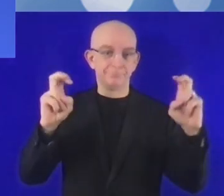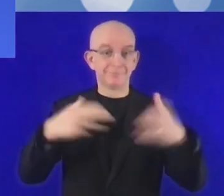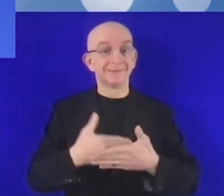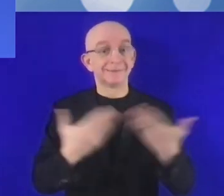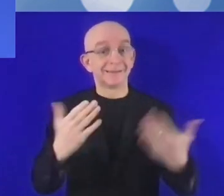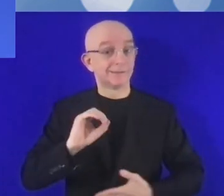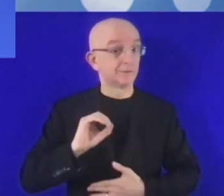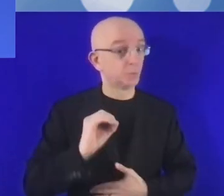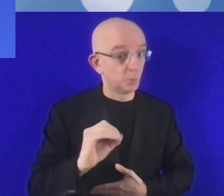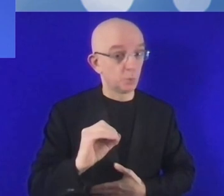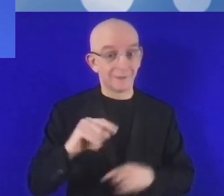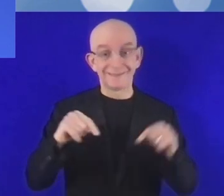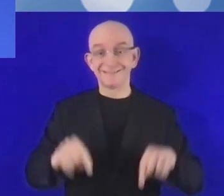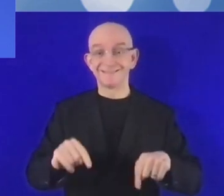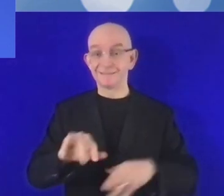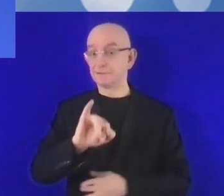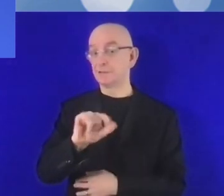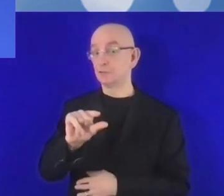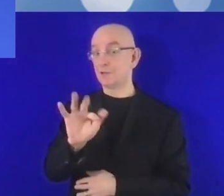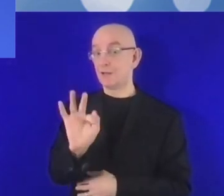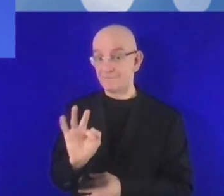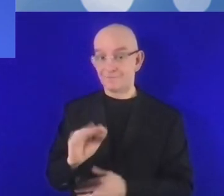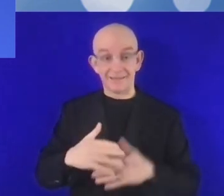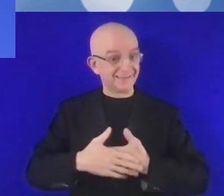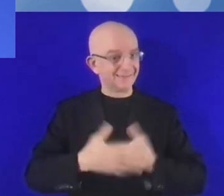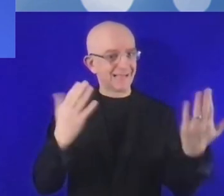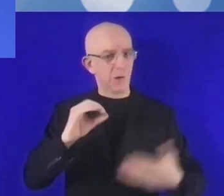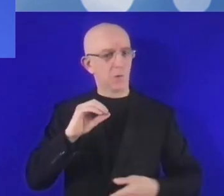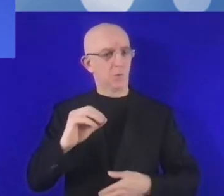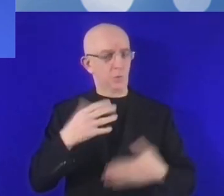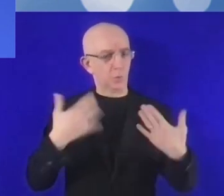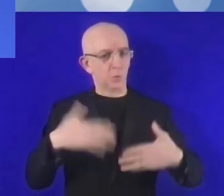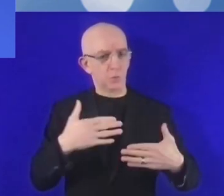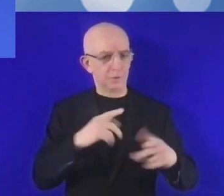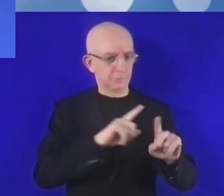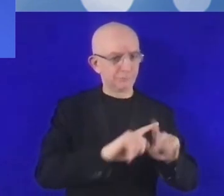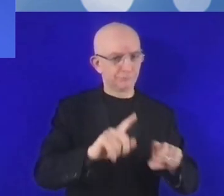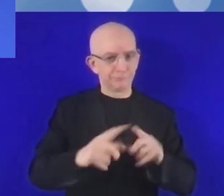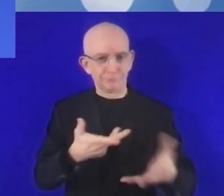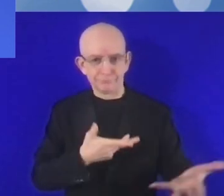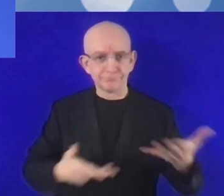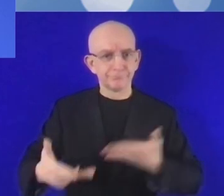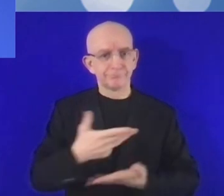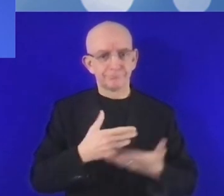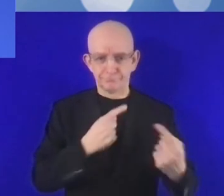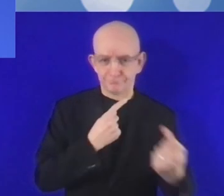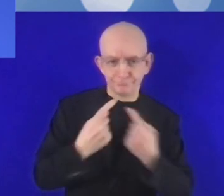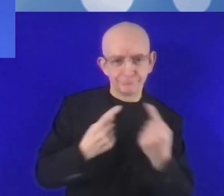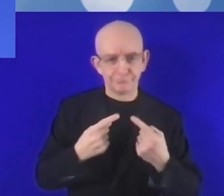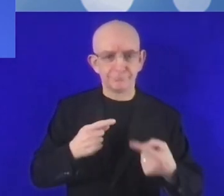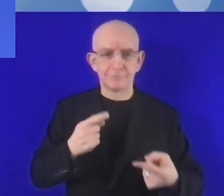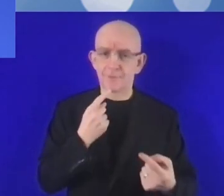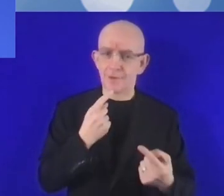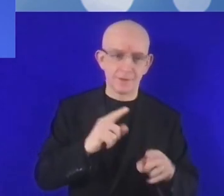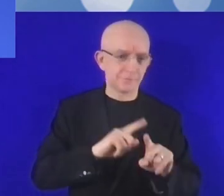разнообразное сообщество, которое будет дискутировать, обсуждать вызовы интернет-мира.